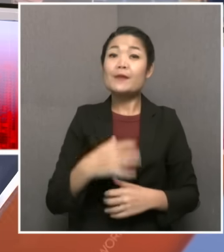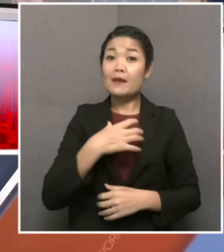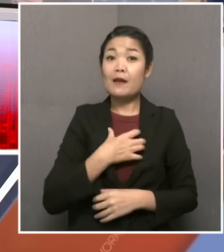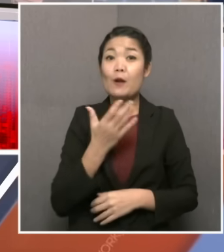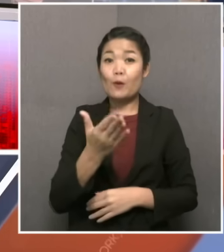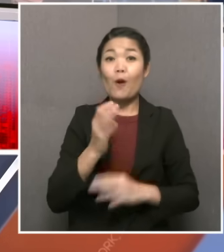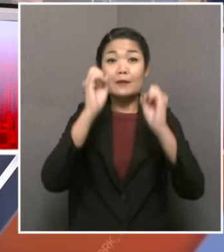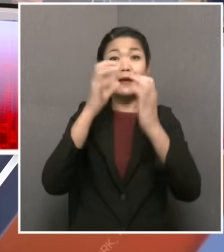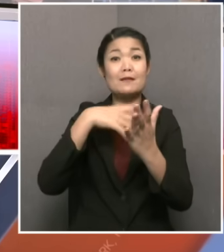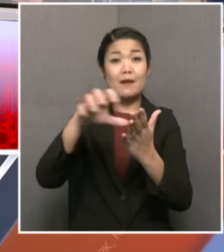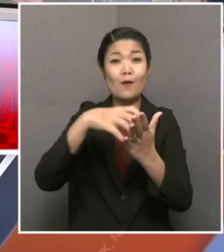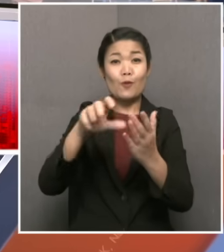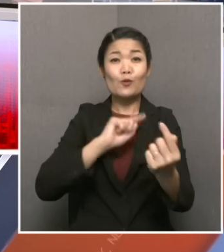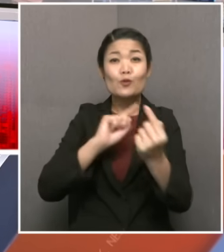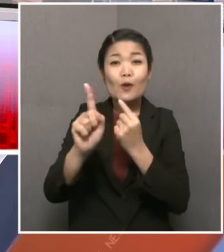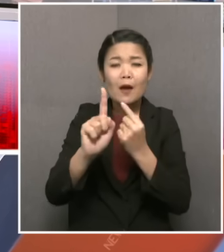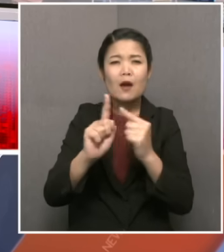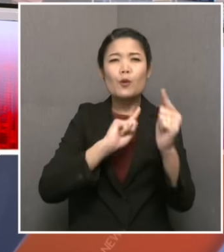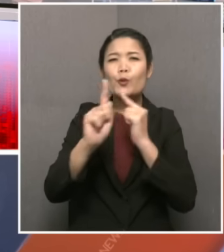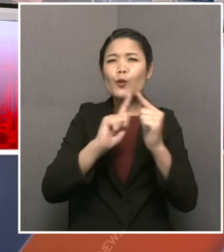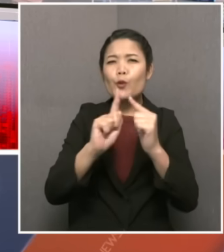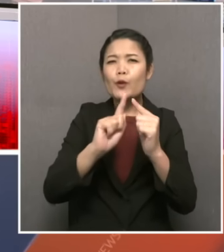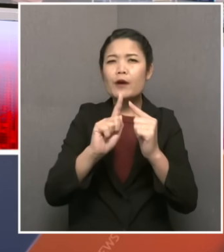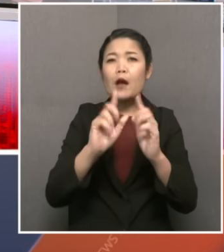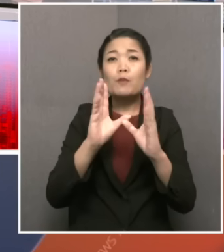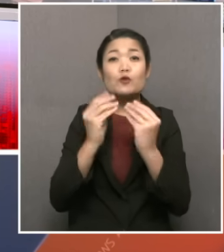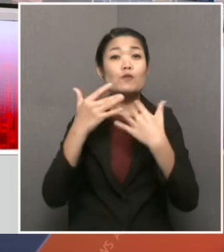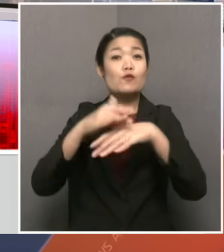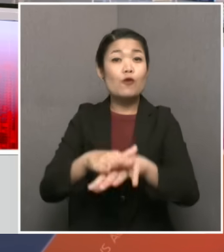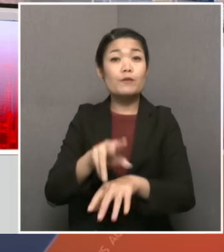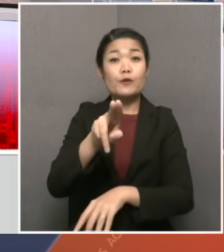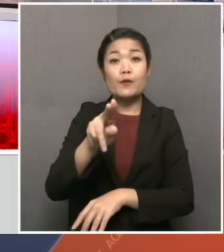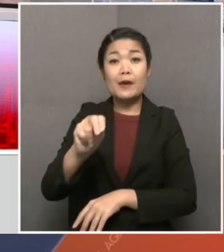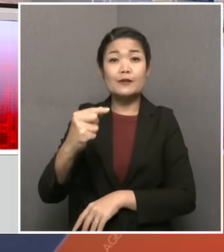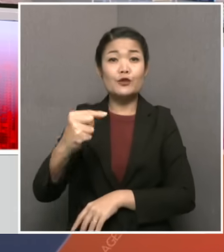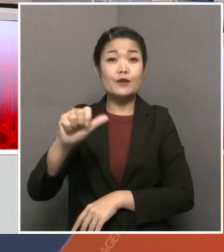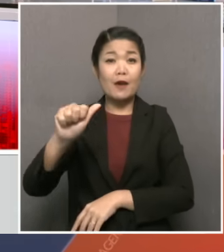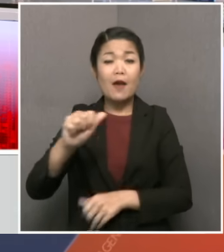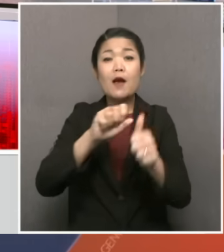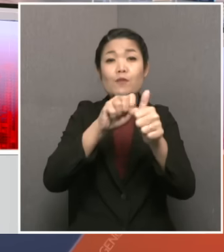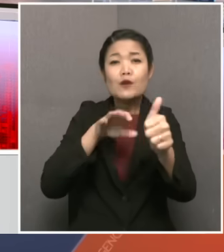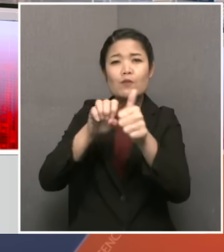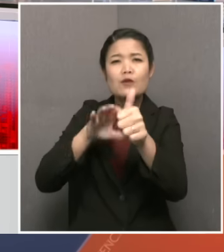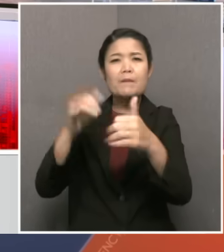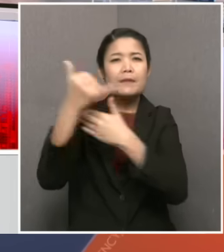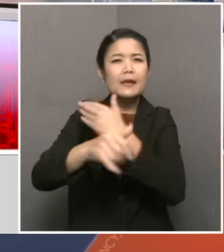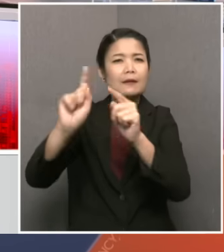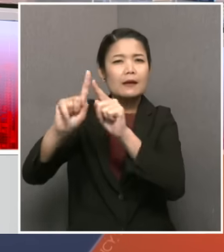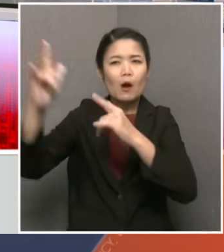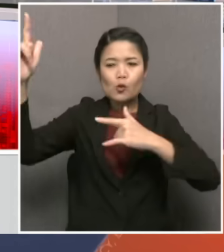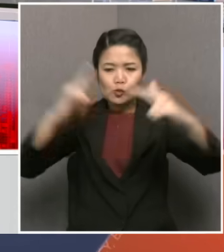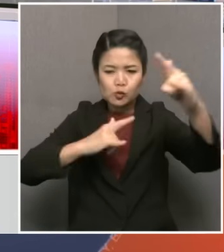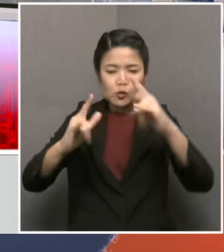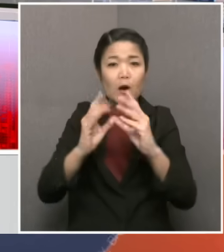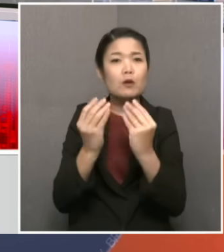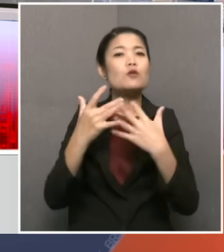ารย์กล่าวถึงประเด็นการพูดคุยกันก่อนค่ะสำหรับเวทีใหญ่ UNGA ที่ผู้นำระดับโลกของแต่ละประเทศจะมาร่วมพูดคุยกัน